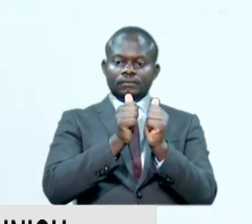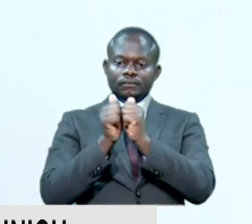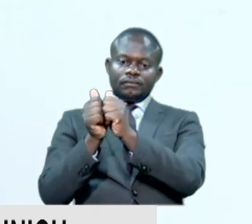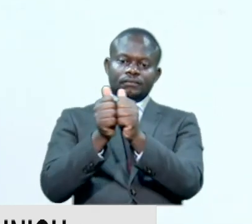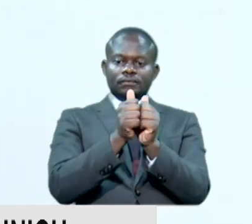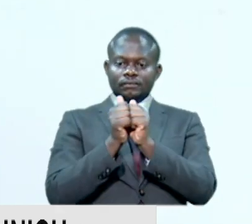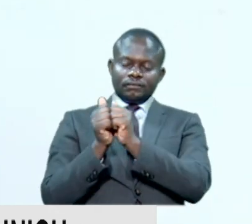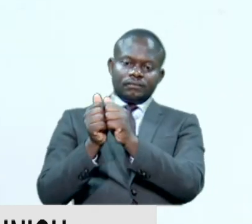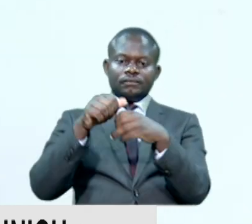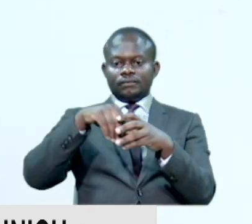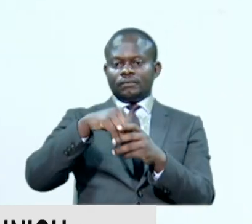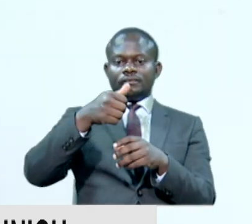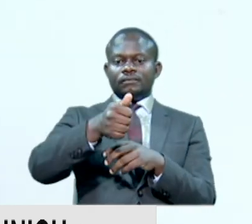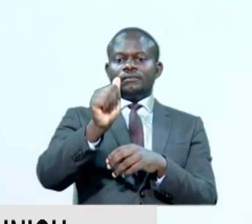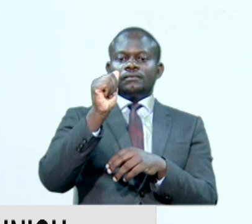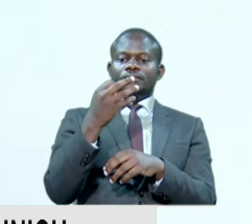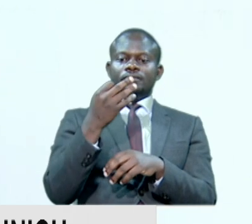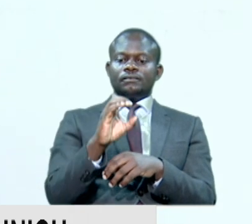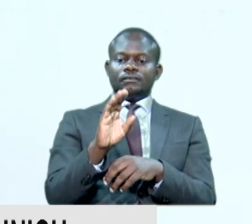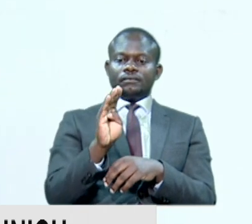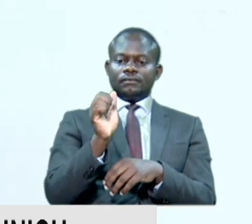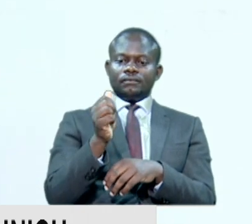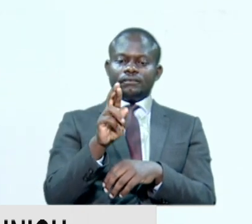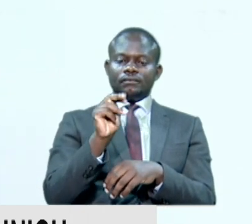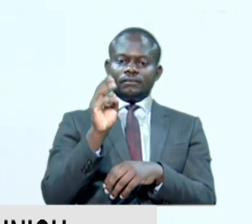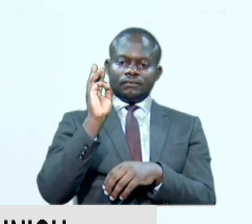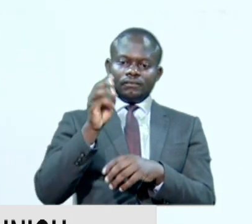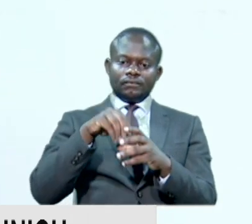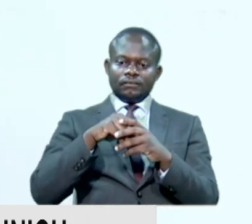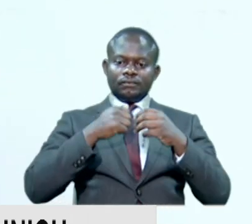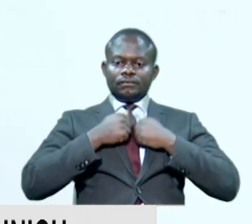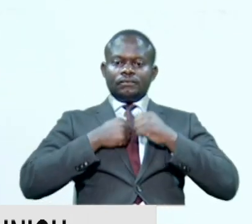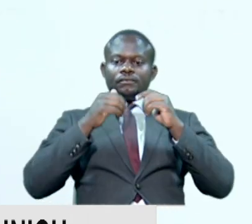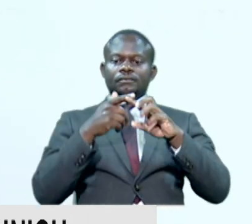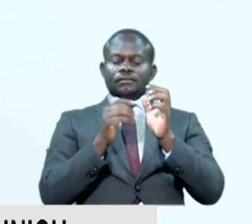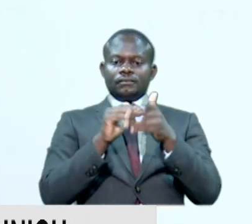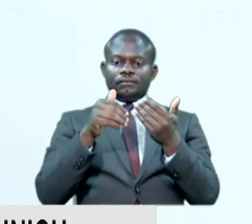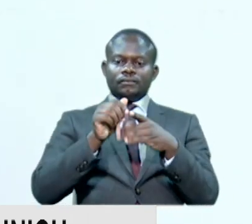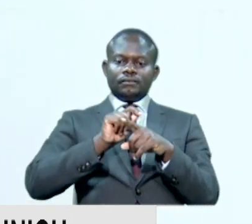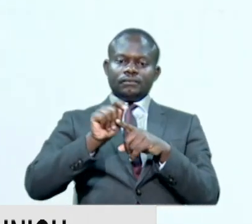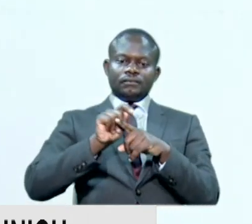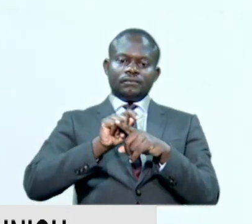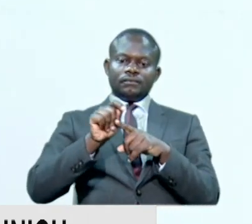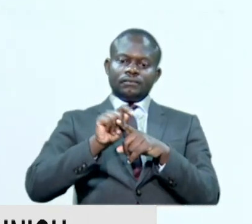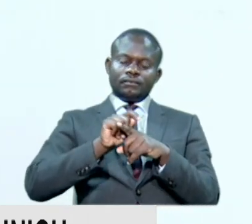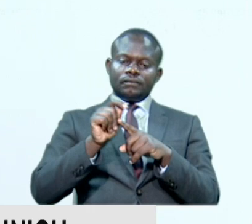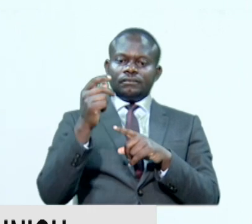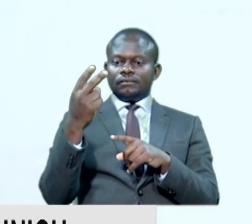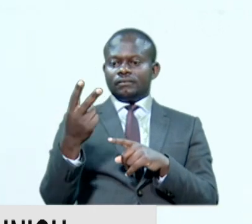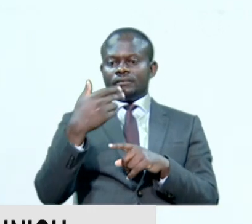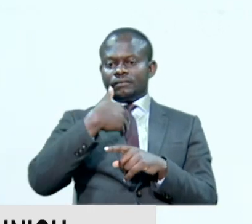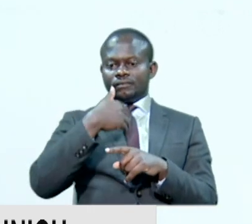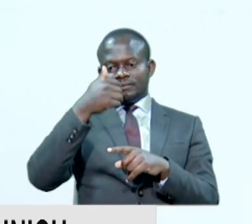iyo FC Bayern Academy izaba iri mu Rwanda bakazatozwa n'abatoza babiri